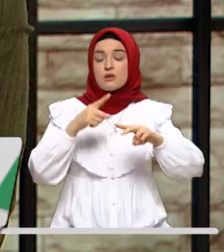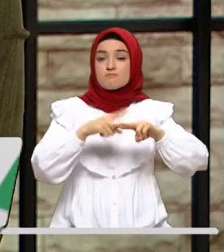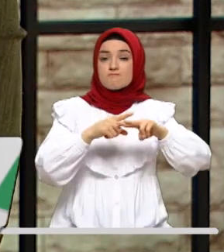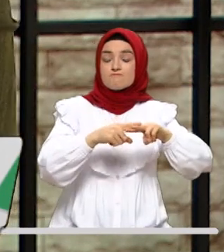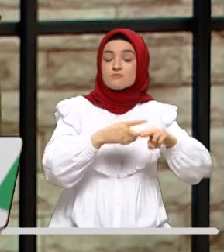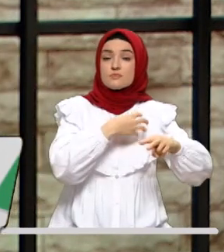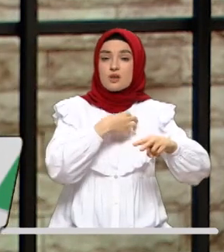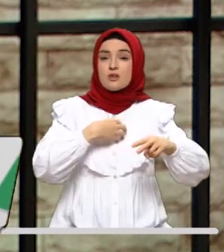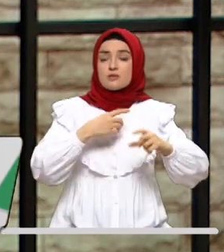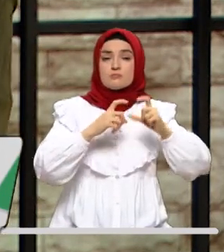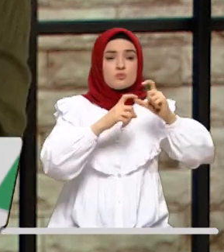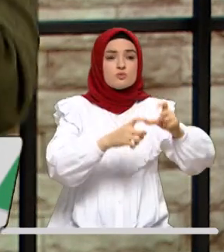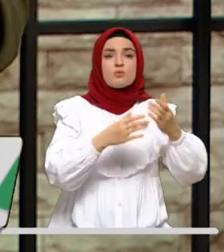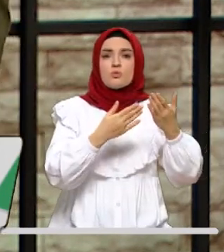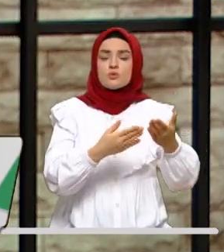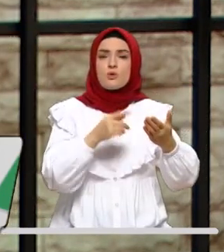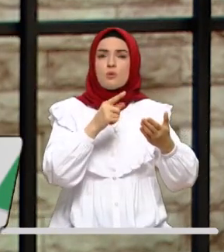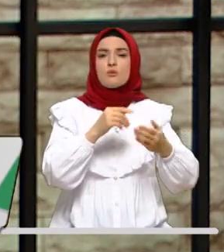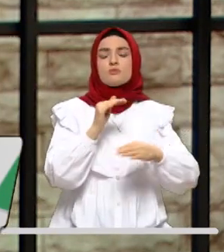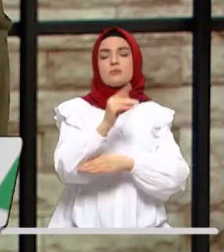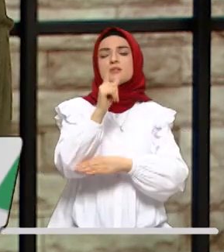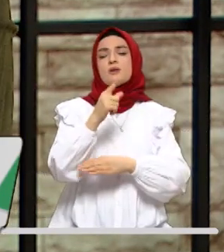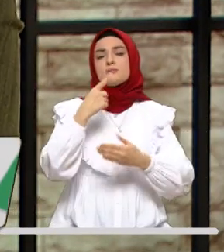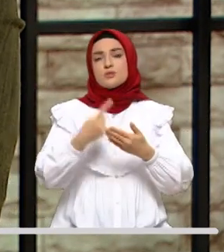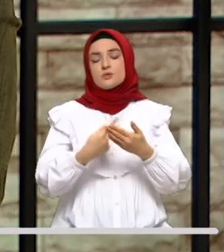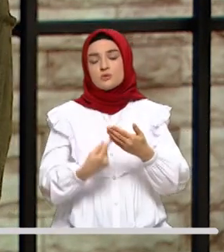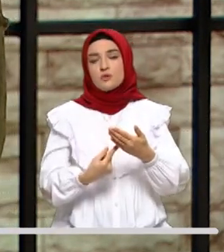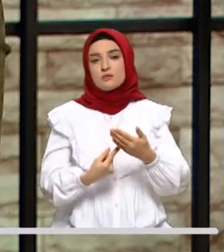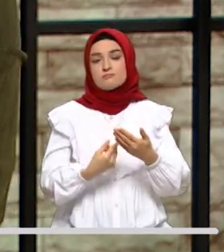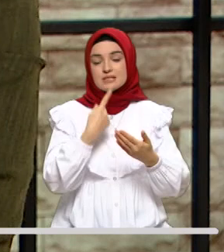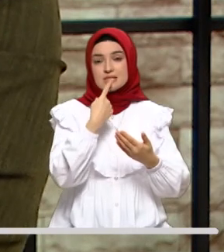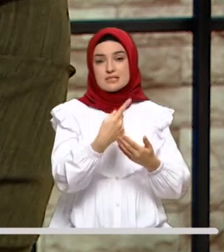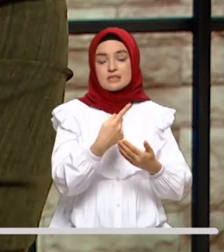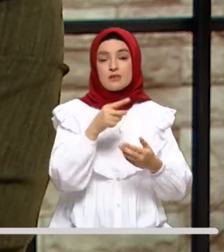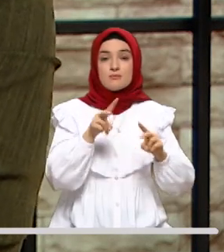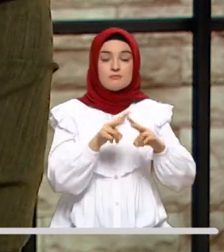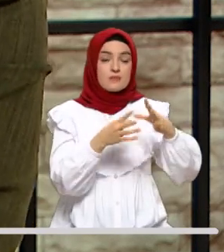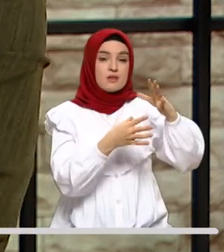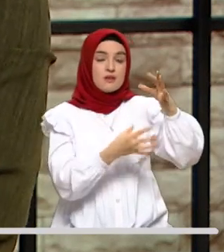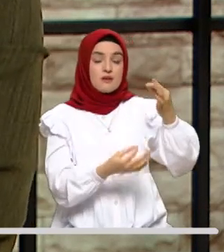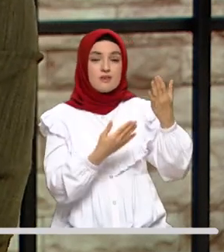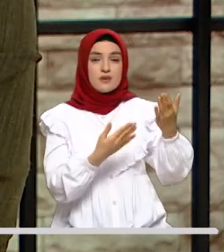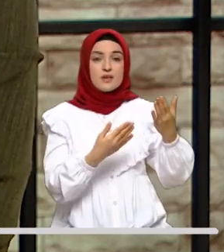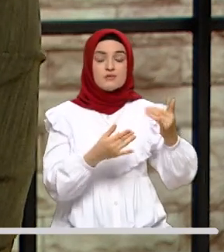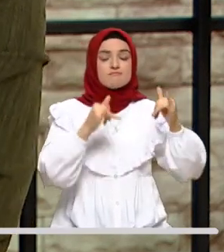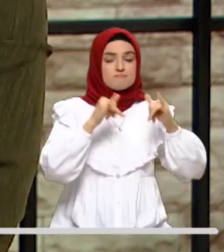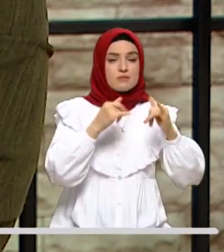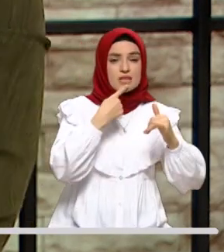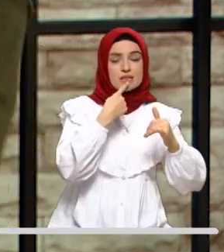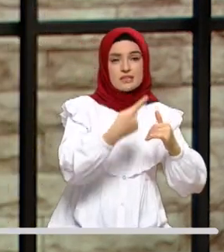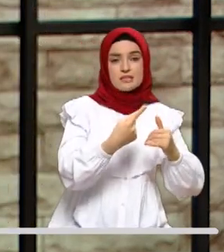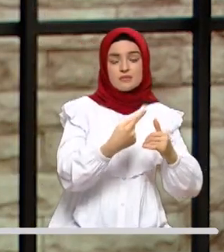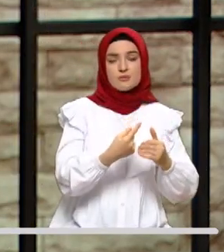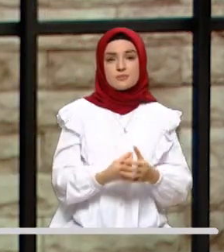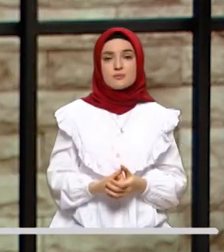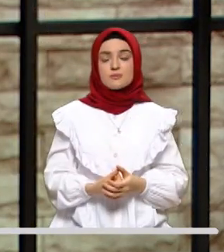ya Resulullah Efendimiz nasıldı? Dedi ki o yaşayan bir Kur'an'dı. Mehmet Akif de ismini aldığı Muhammed Efendimiz'den, Alişan